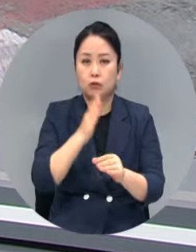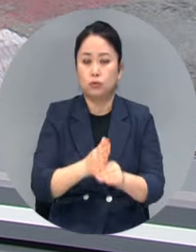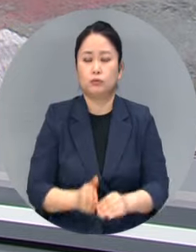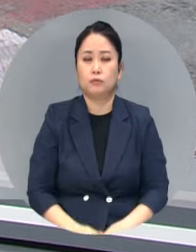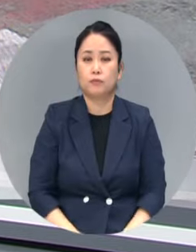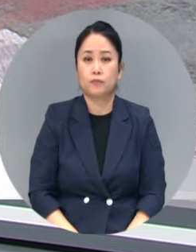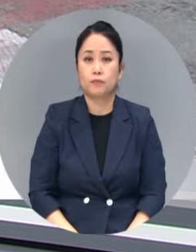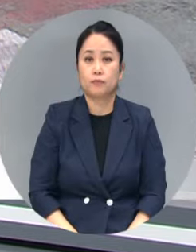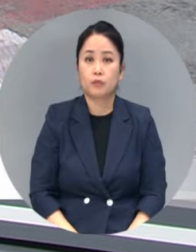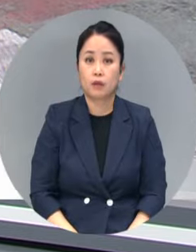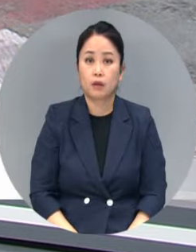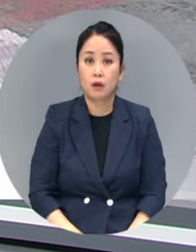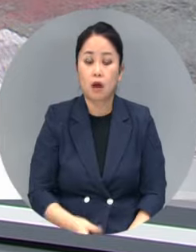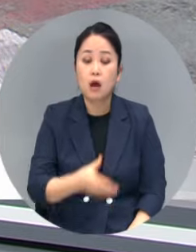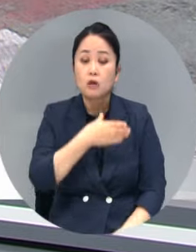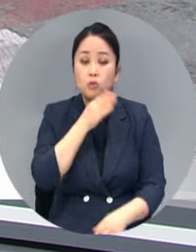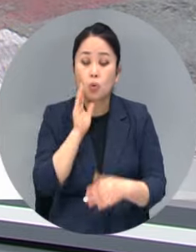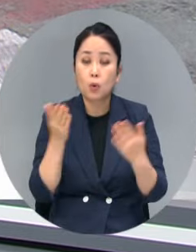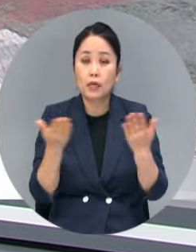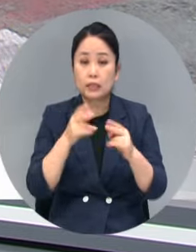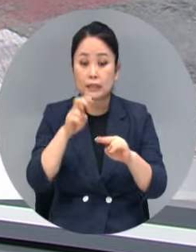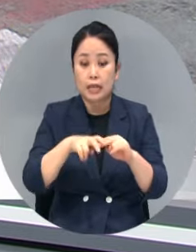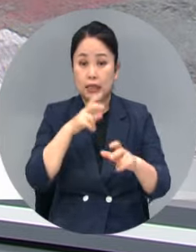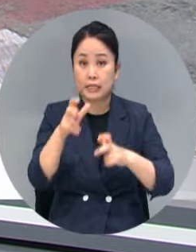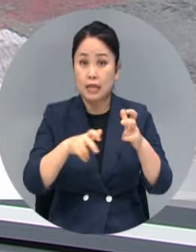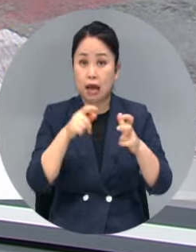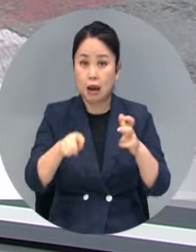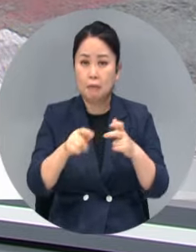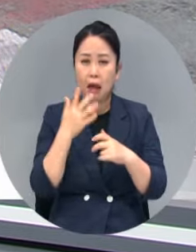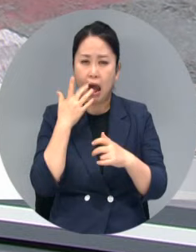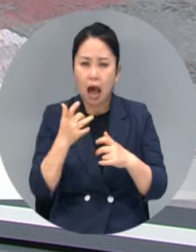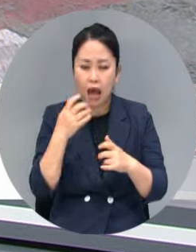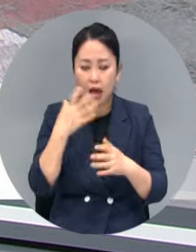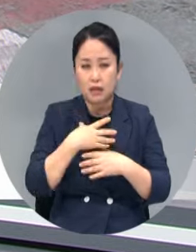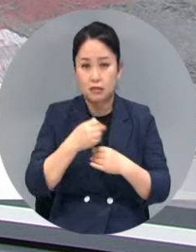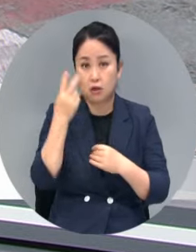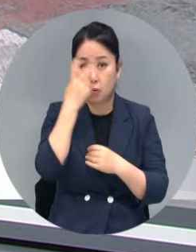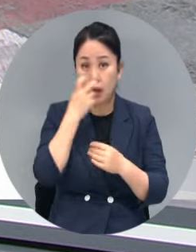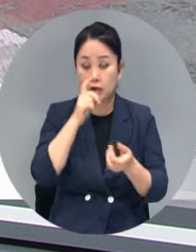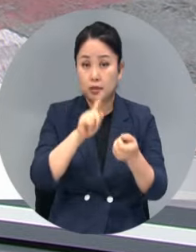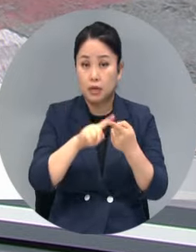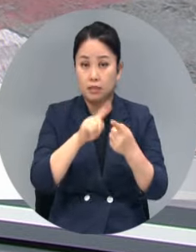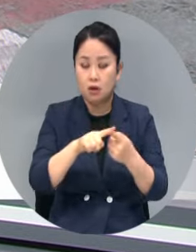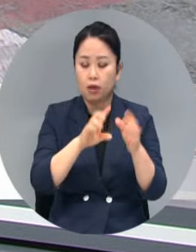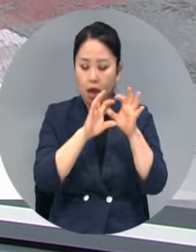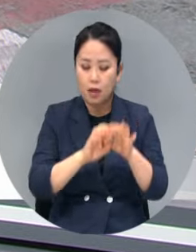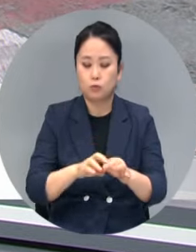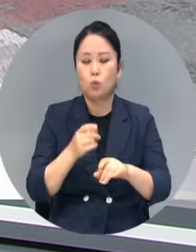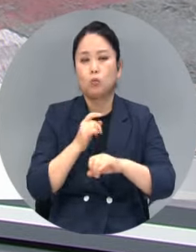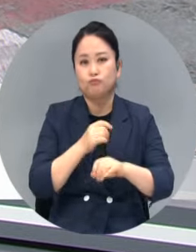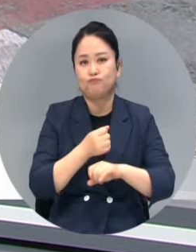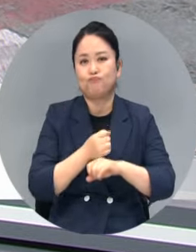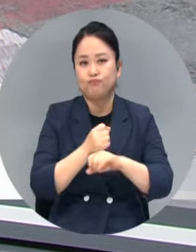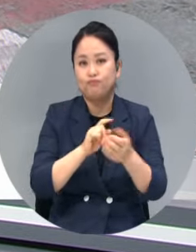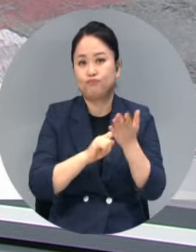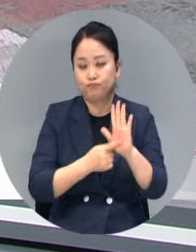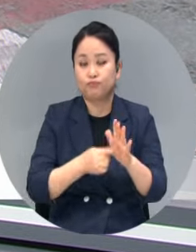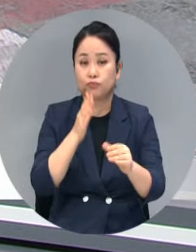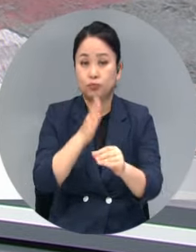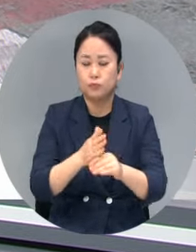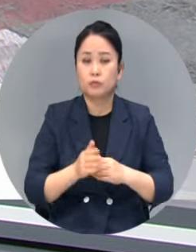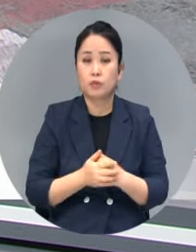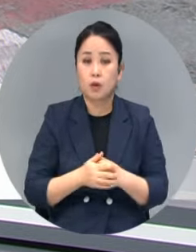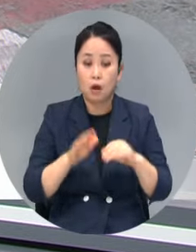노인 일자리 사업의 허술한 안전 관리 실태 저희 뉴스를 통해서 연속 보도해 드리고 있습니다 오늘 사업 참여